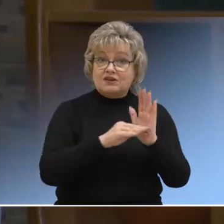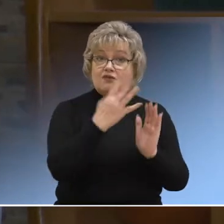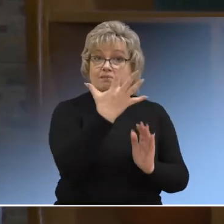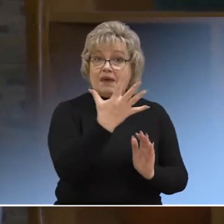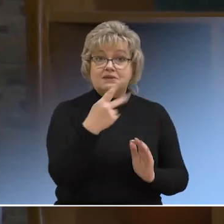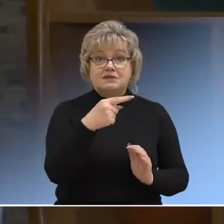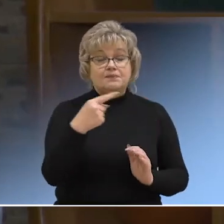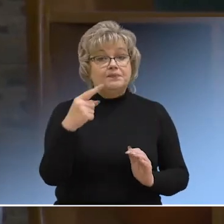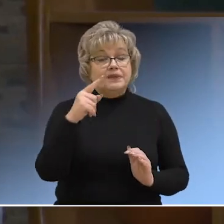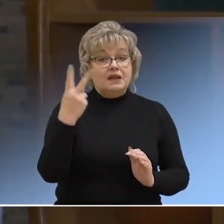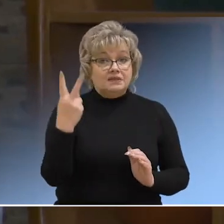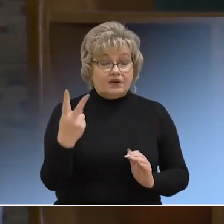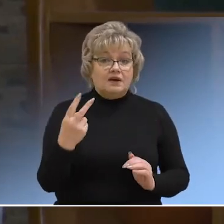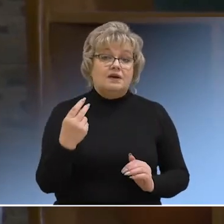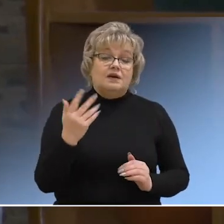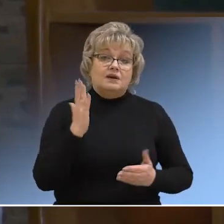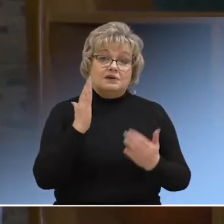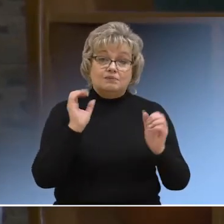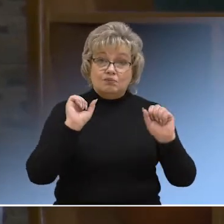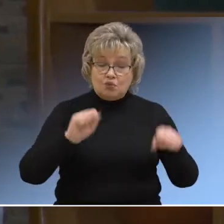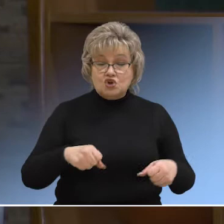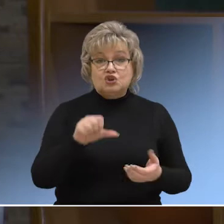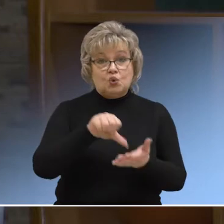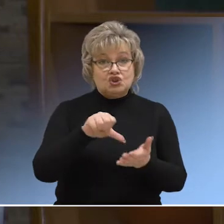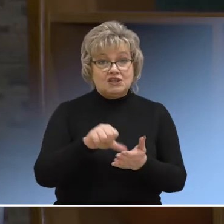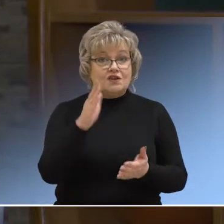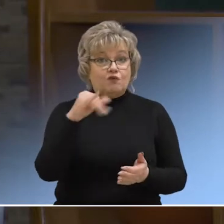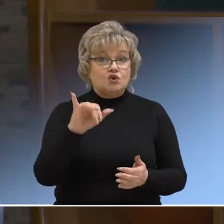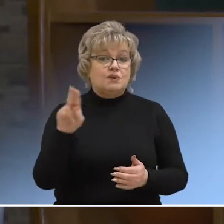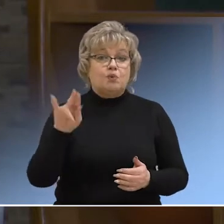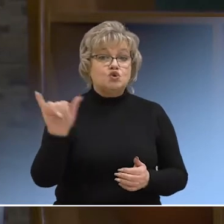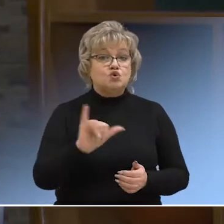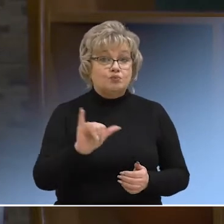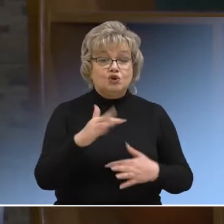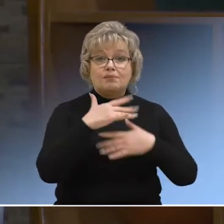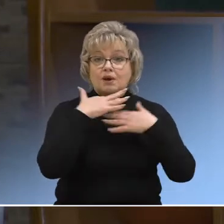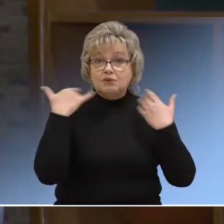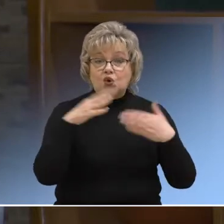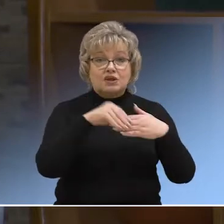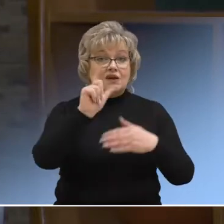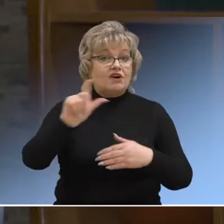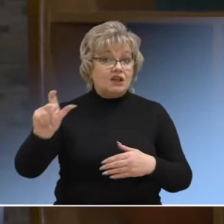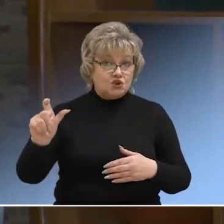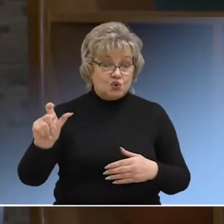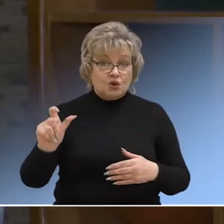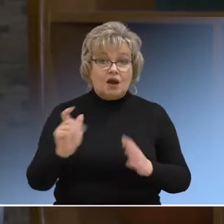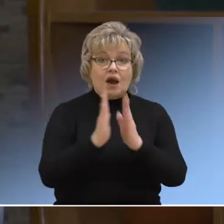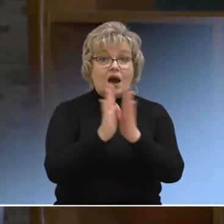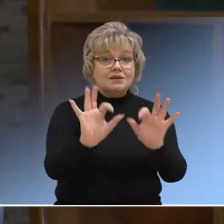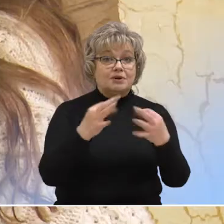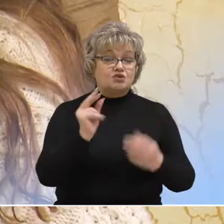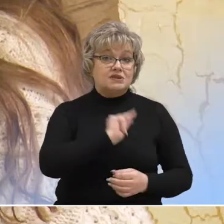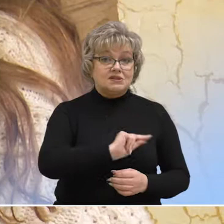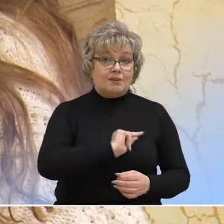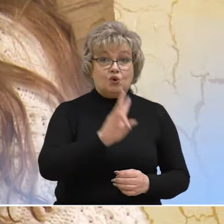5-2, у них есть возможность участвовать в фонде по субботам. Многие волонтеры отпрашиваются с